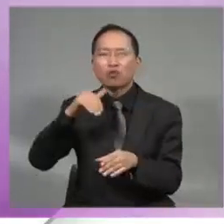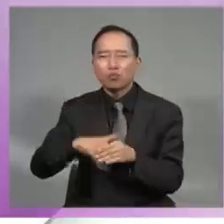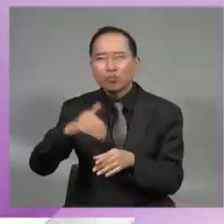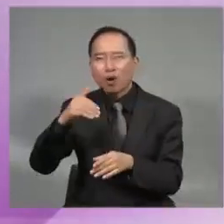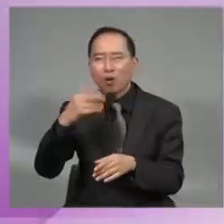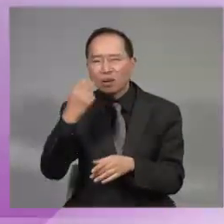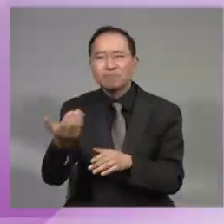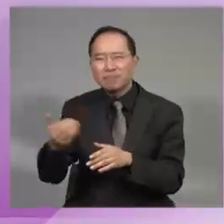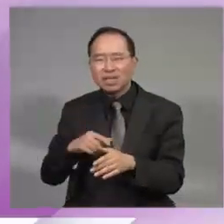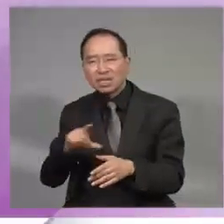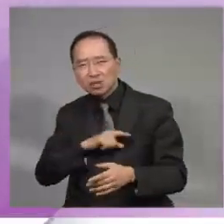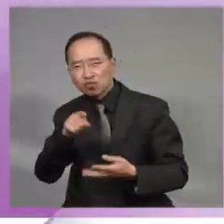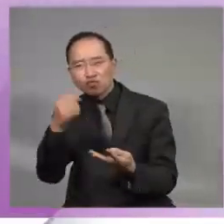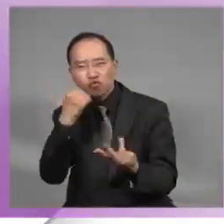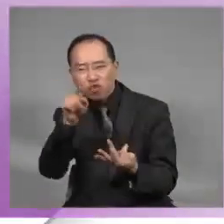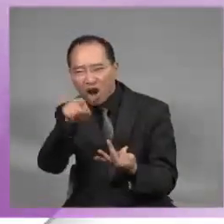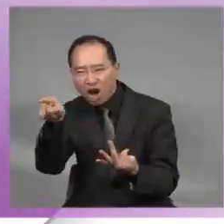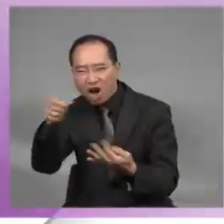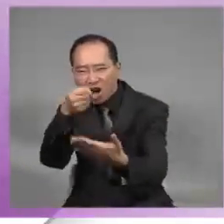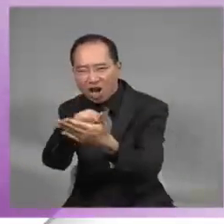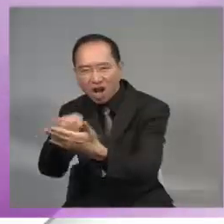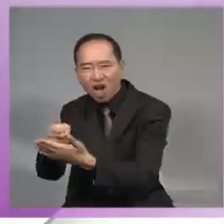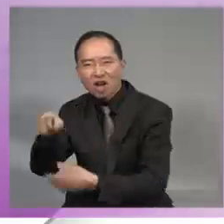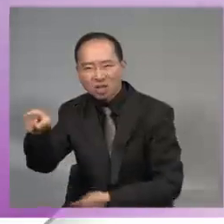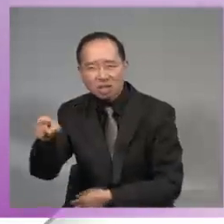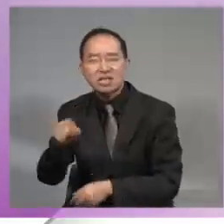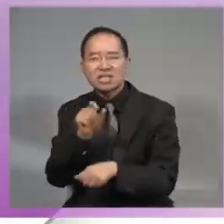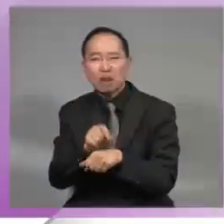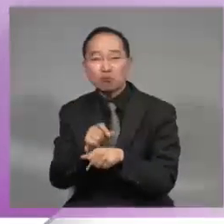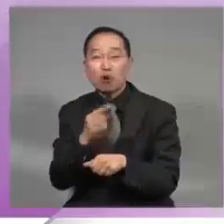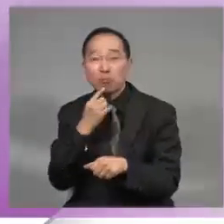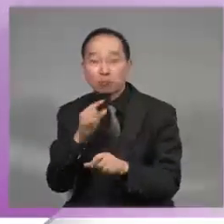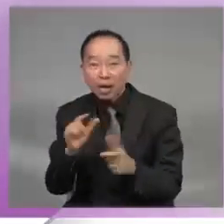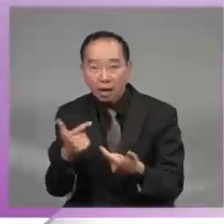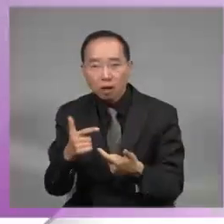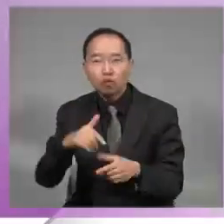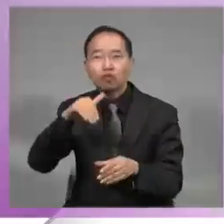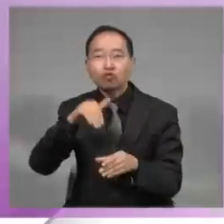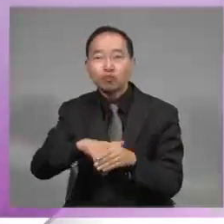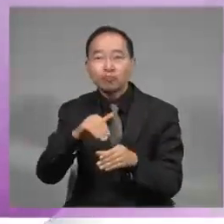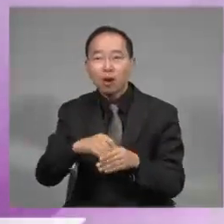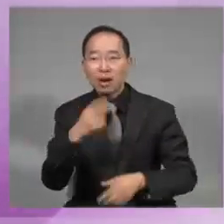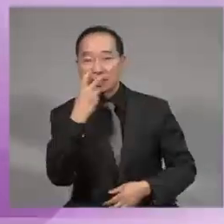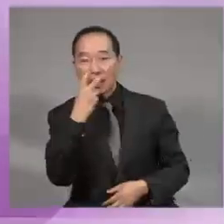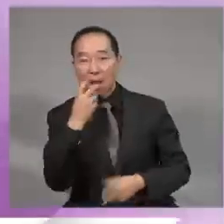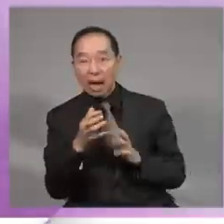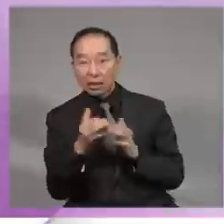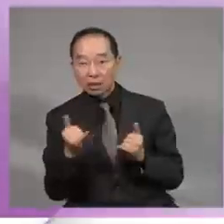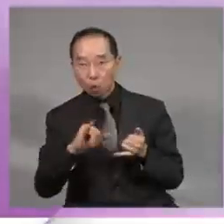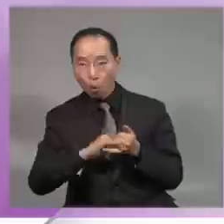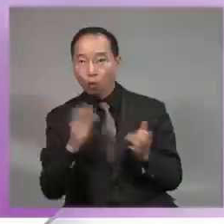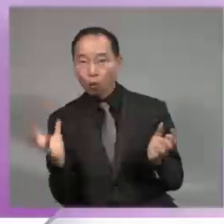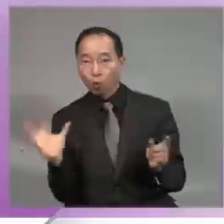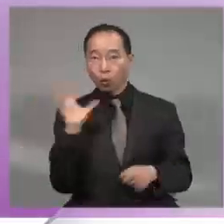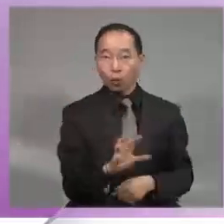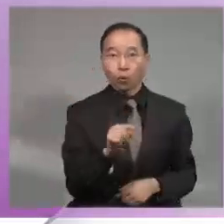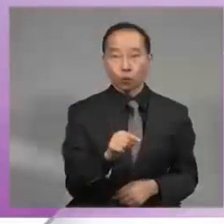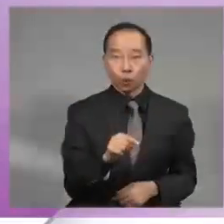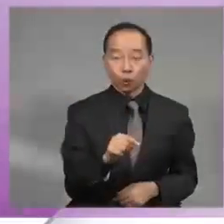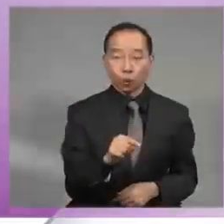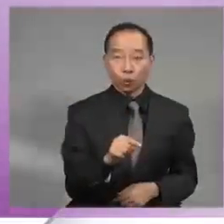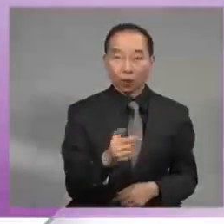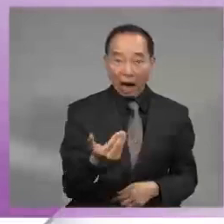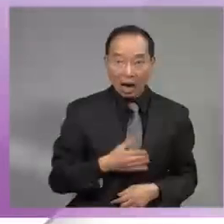지정을 해두셔야 되는데요. 사전투표관리관과 사무원뿐만 아니라 반드시 투표 참관인도 함께 이송을 함께 참여를 하셔야 되고요. 네.